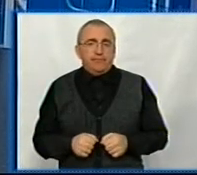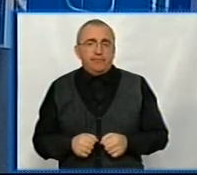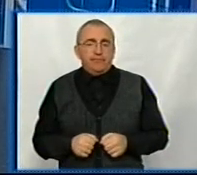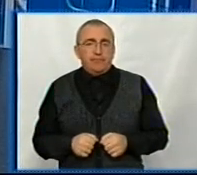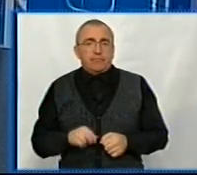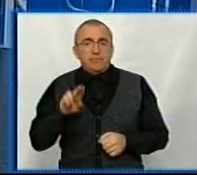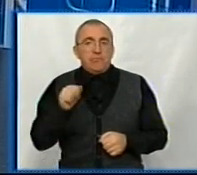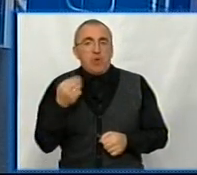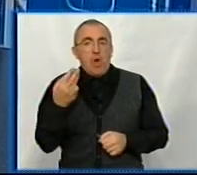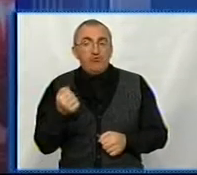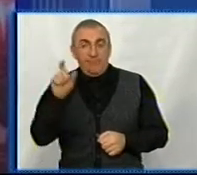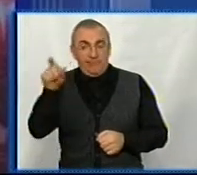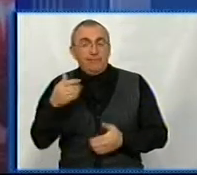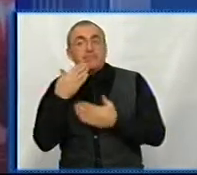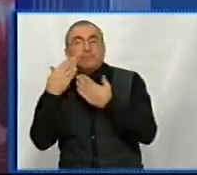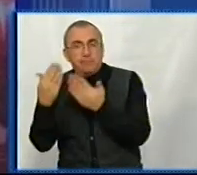Дашо, до вас запитання.